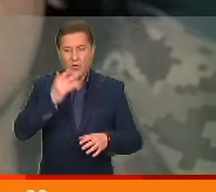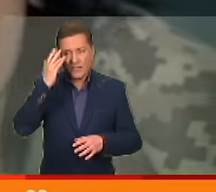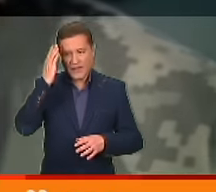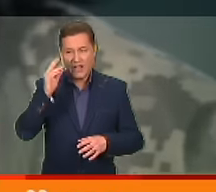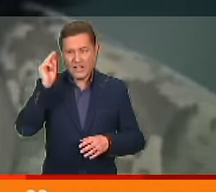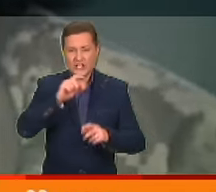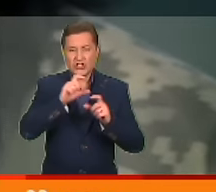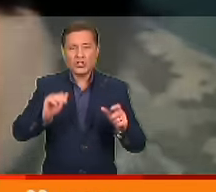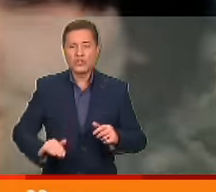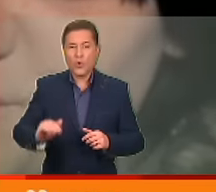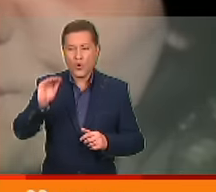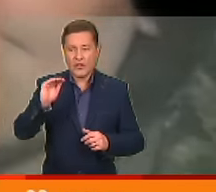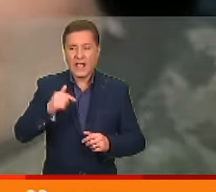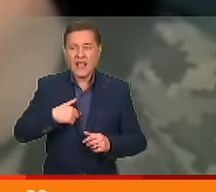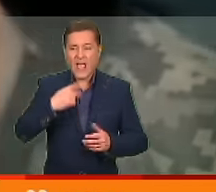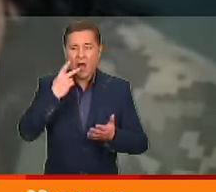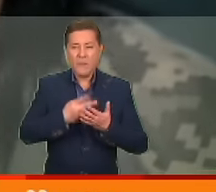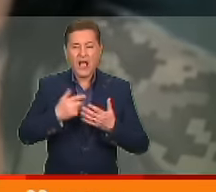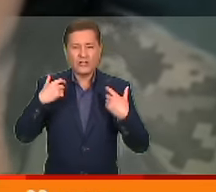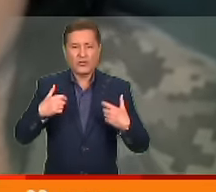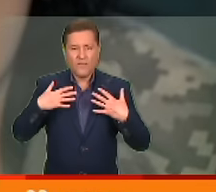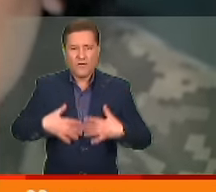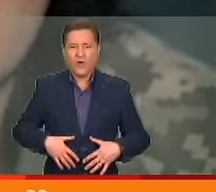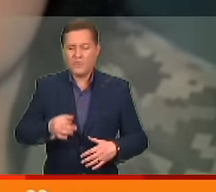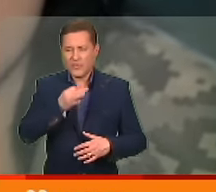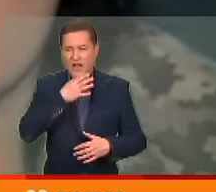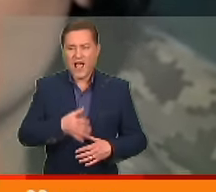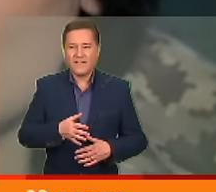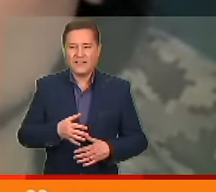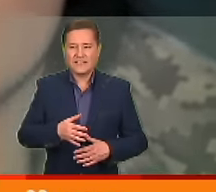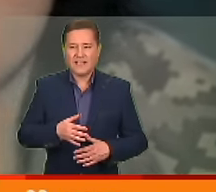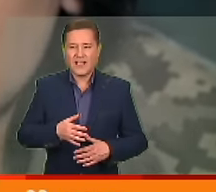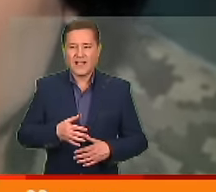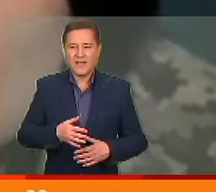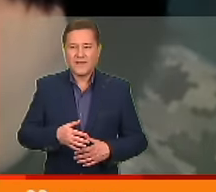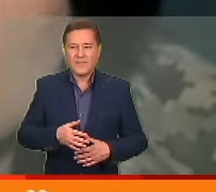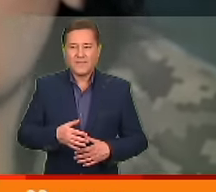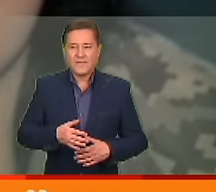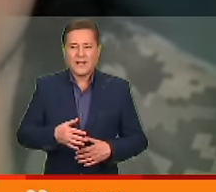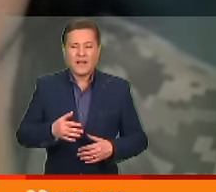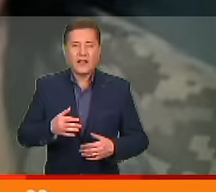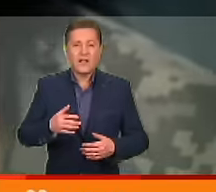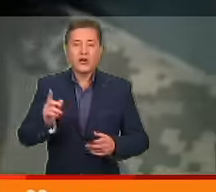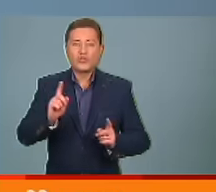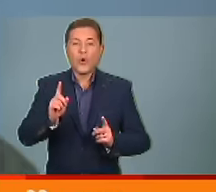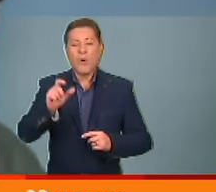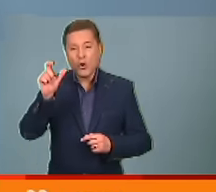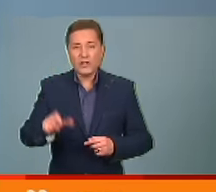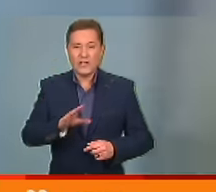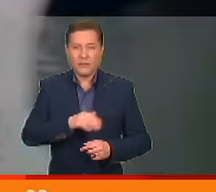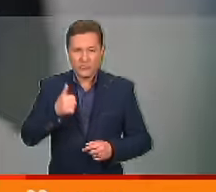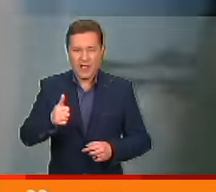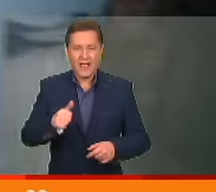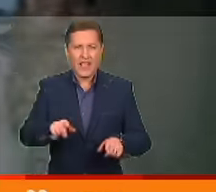люблю. Я бачу форму, ну, нравиться вона мені. Красиво на людині. Тільки, щоб людина була, як людина.